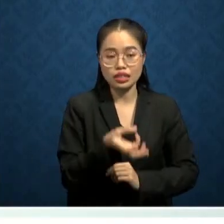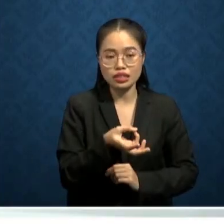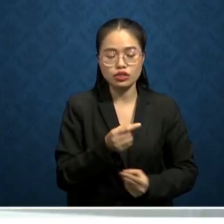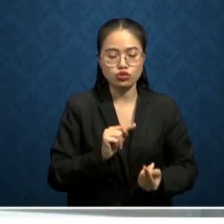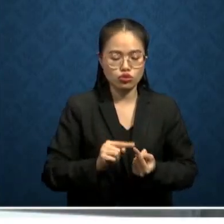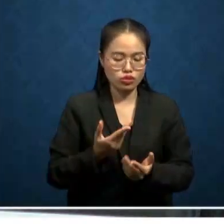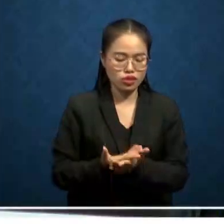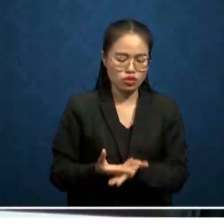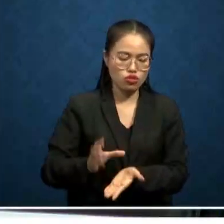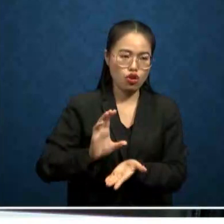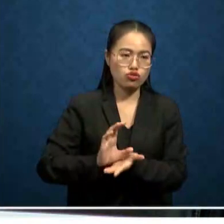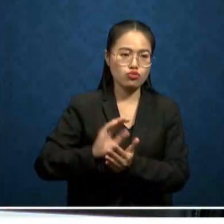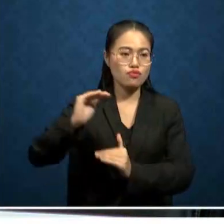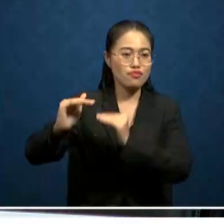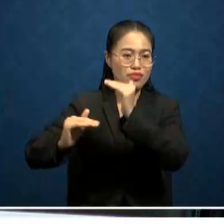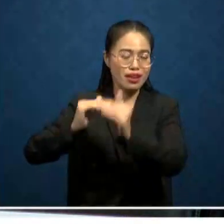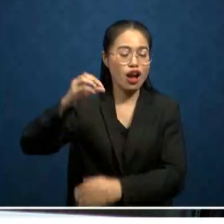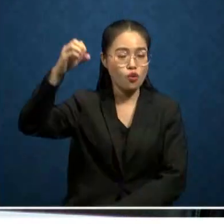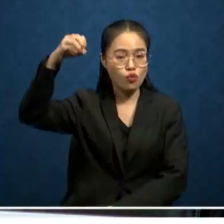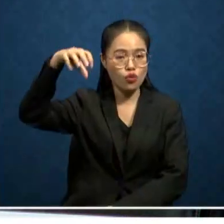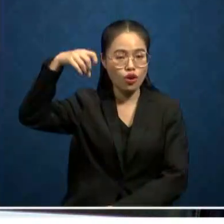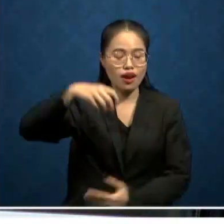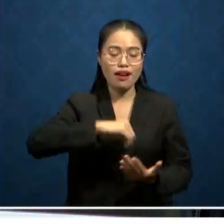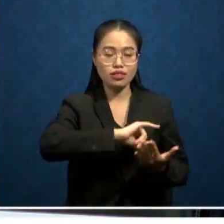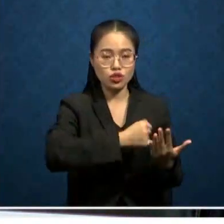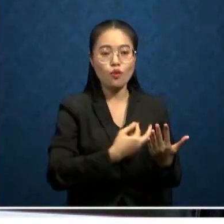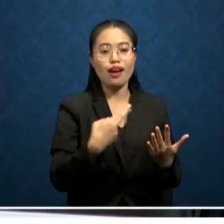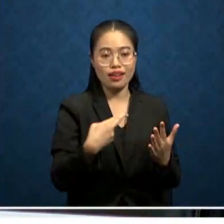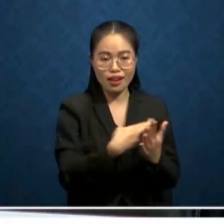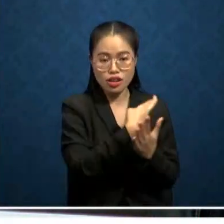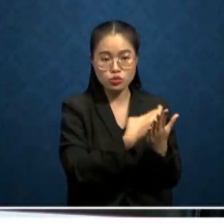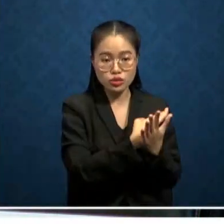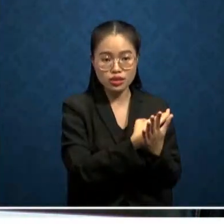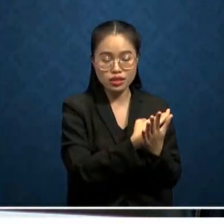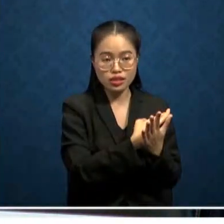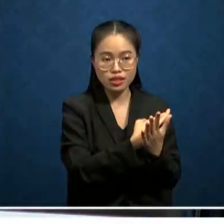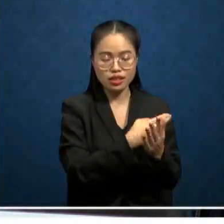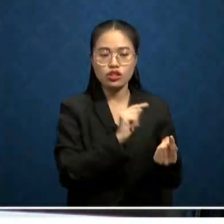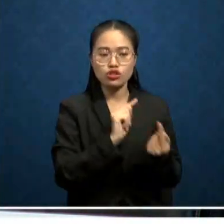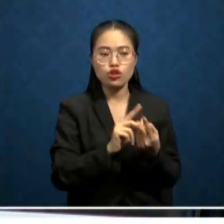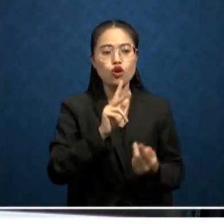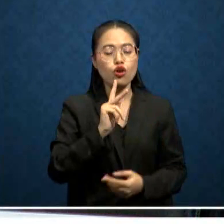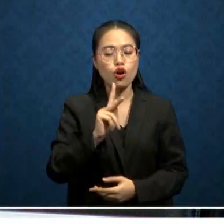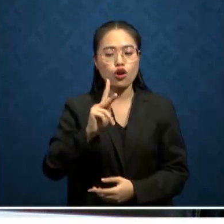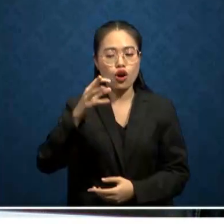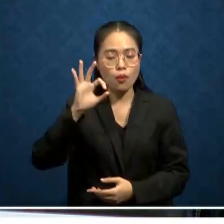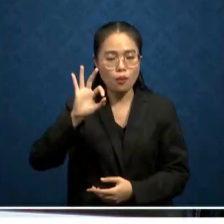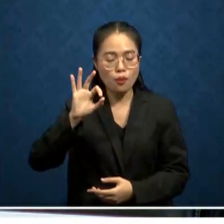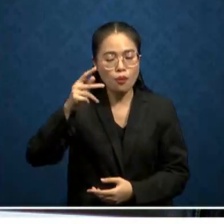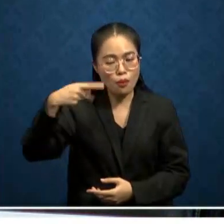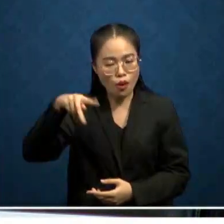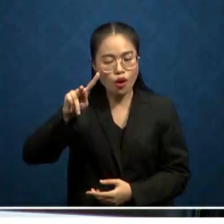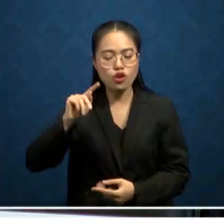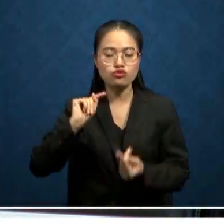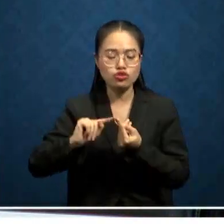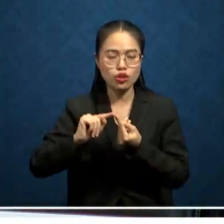กองทุนพัฒนาไฟฟ้าในจังหวัดราชบุรีนะครับตามตามตามที่กกพได้กำหนดระเบียบว่าด้วยกองทุนพัฒนา